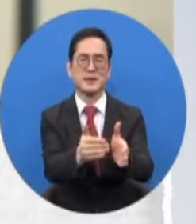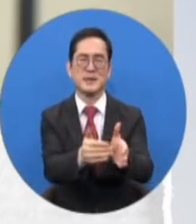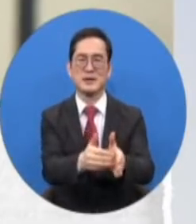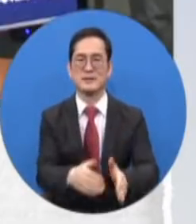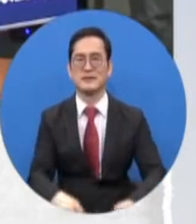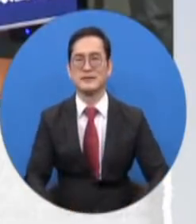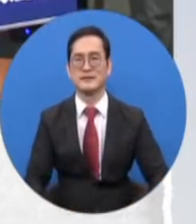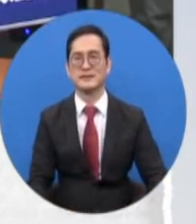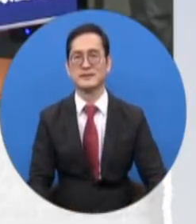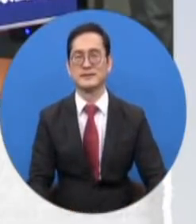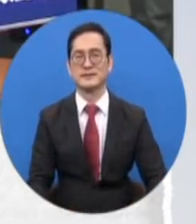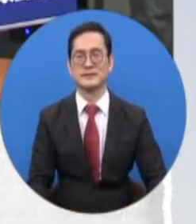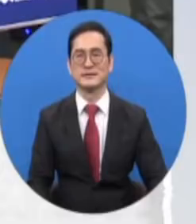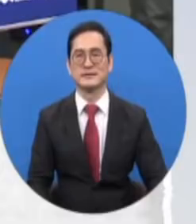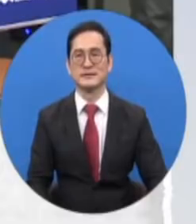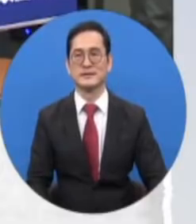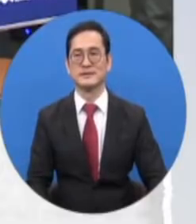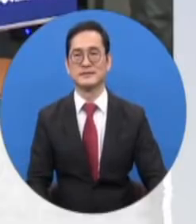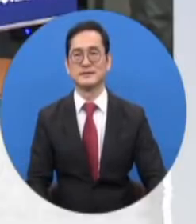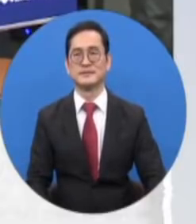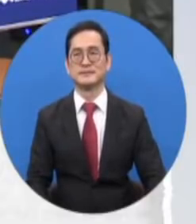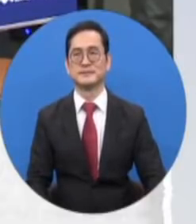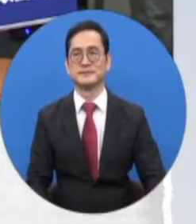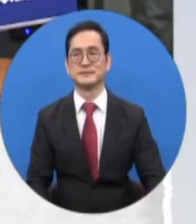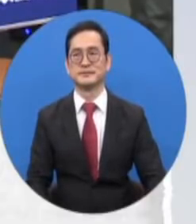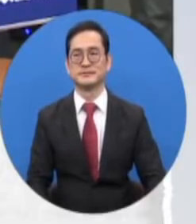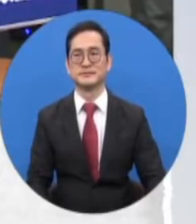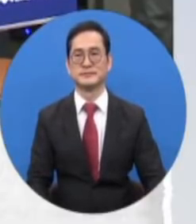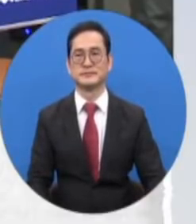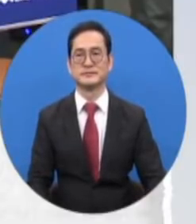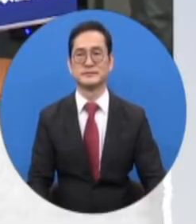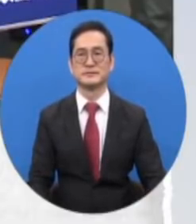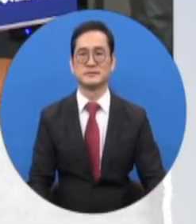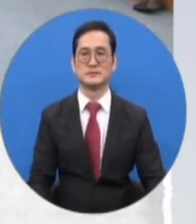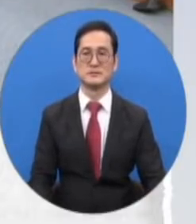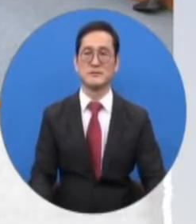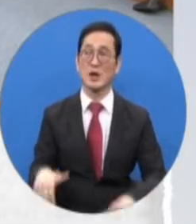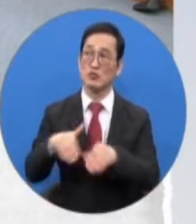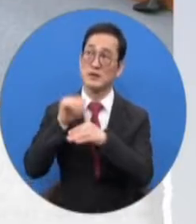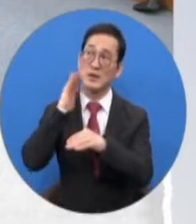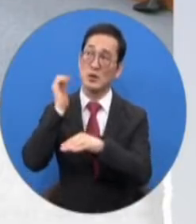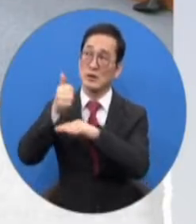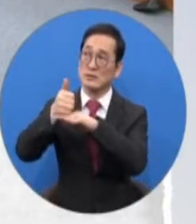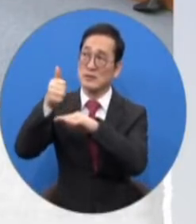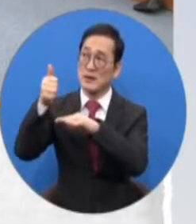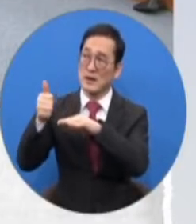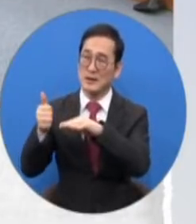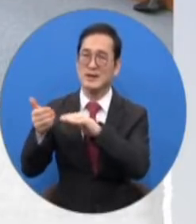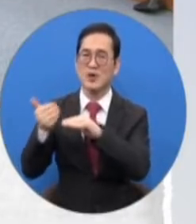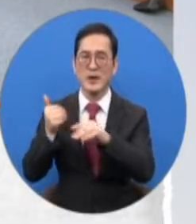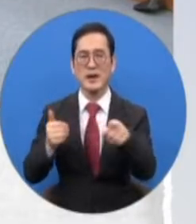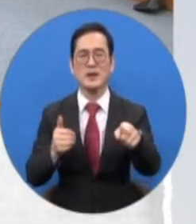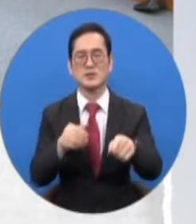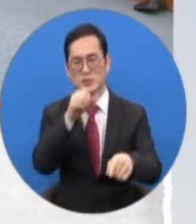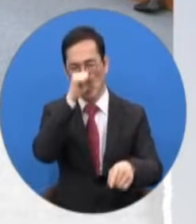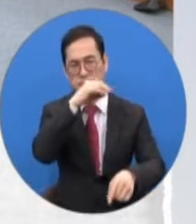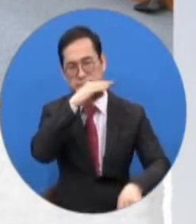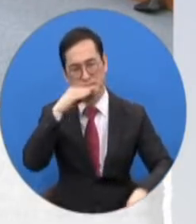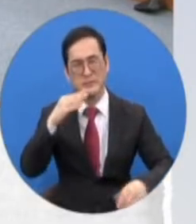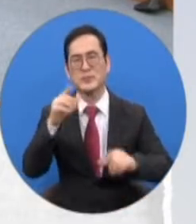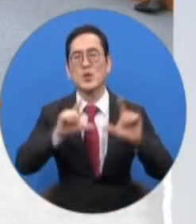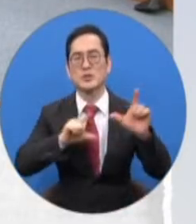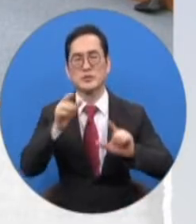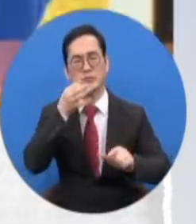이제 정권을 정리하는 문재인 대통령에 대한 도움도 되지 않을까 저는 그렇게 생각을 합니다. 자 앞서서